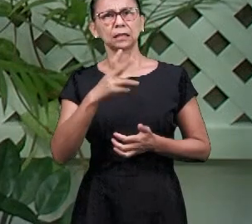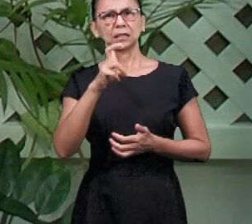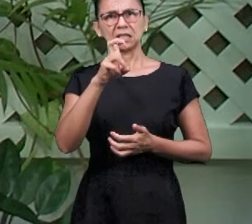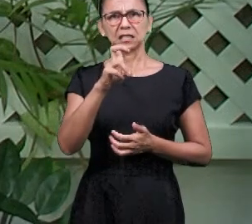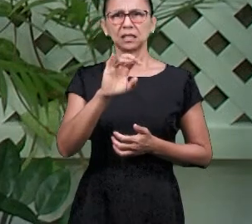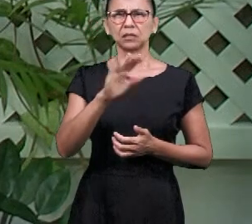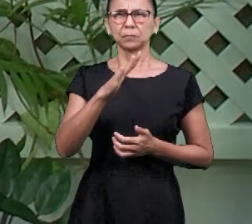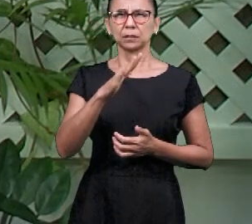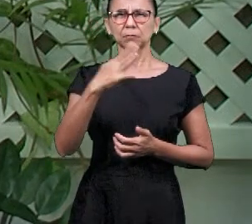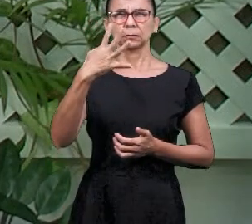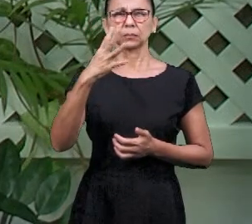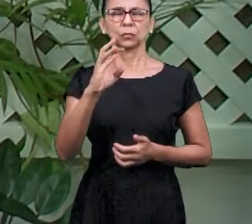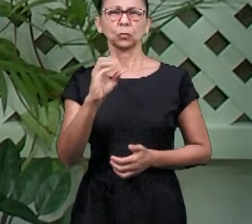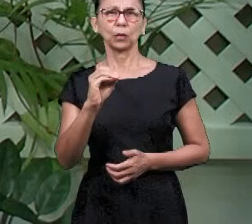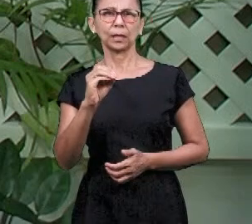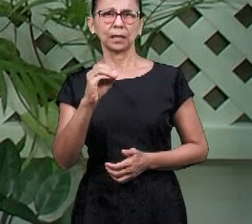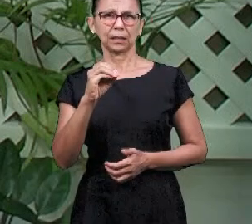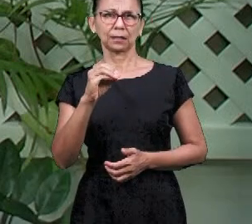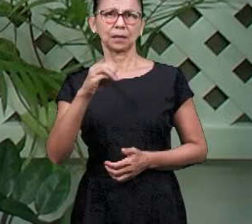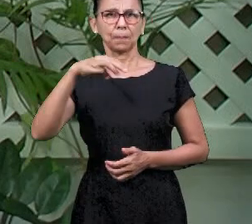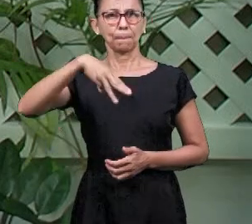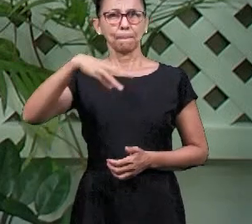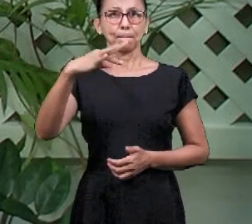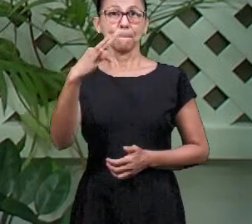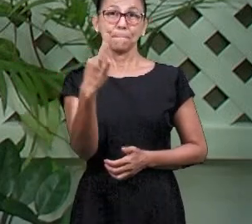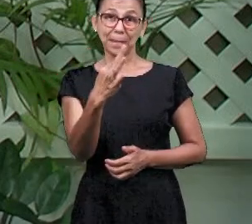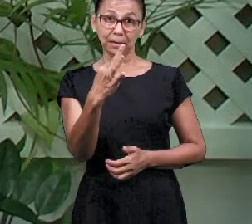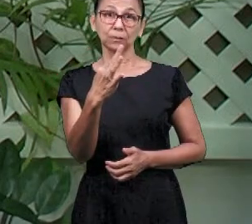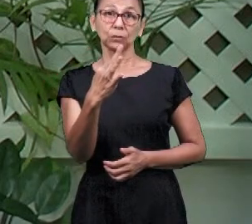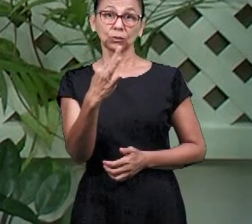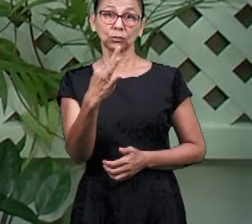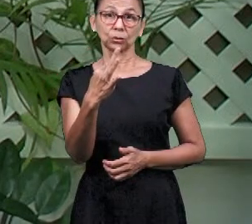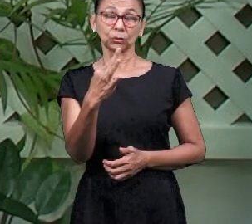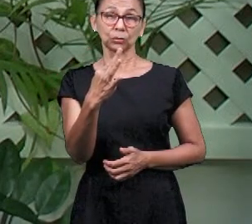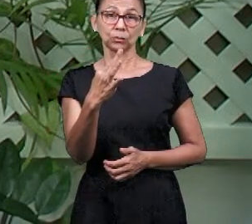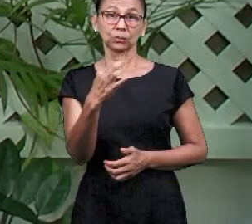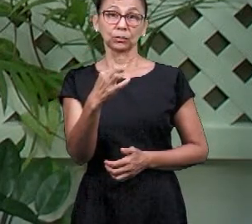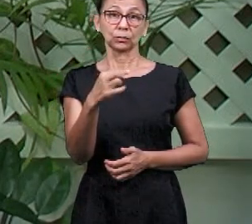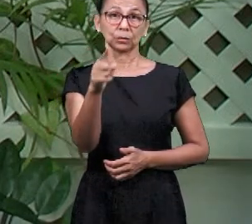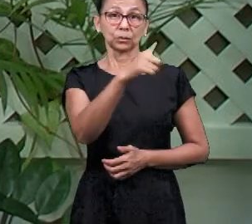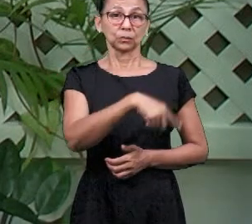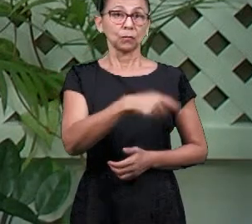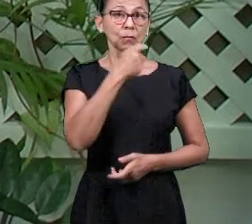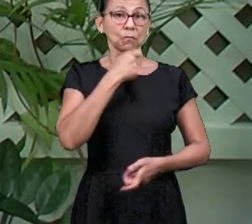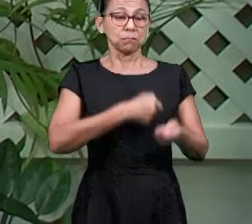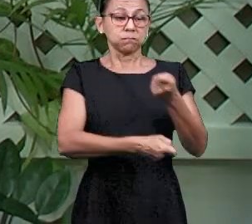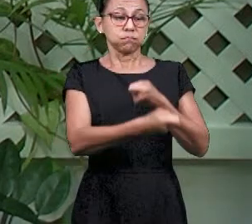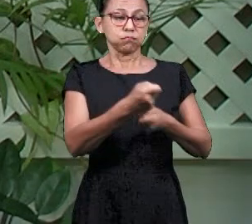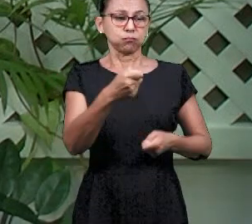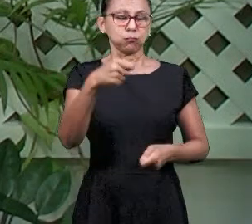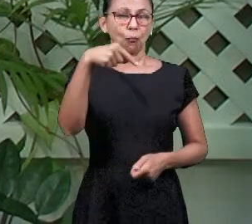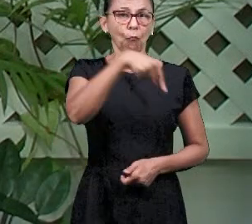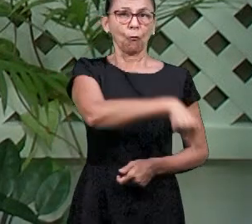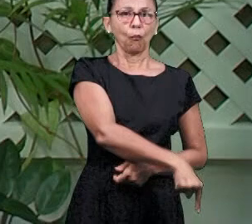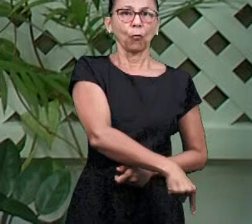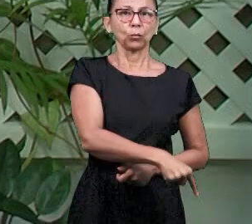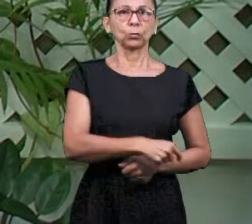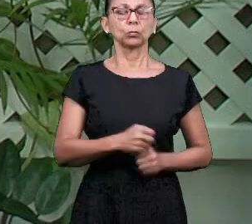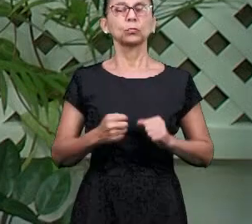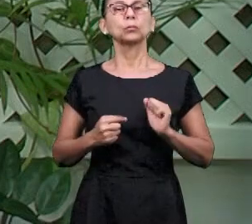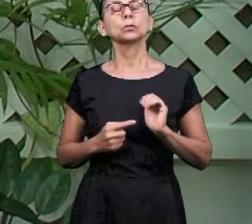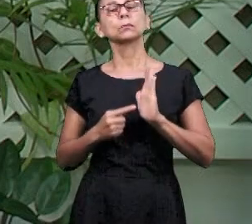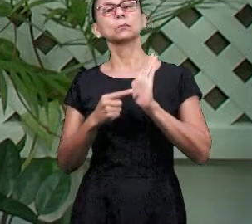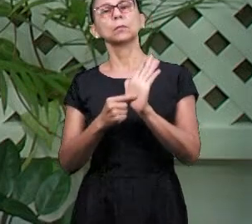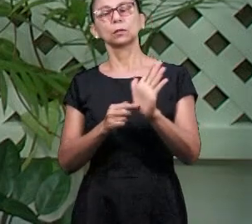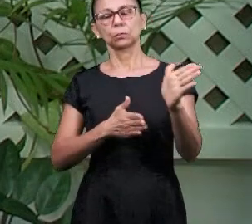le Père, parce qu'elle a dit le Père Jacob, mais Jésus savait que le Père, c'est le Père céleste qui a creusé afin qu'il